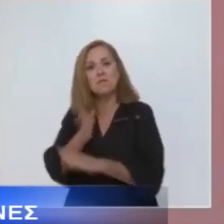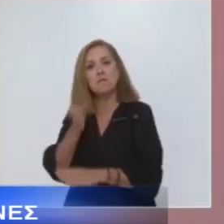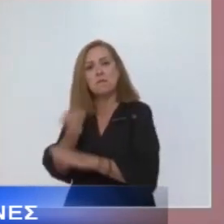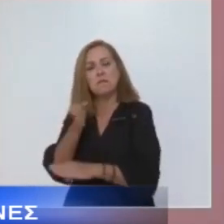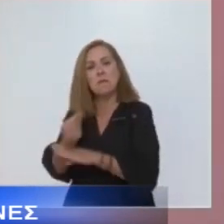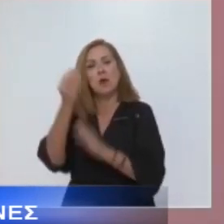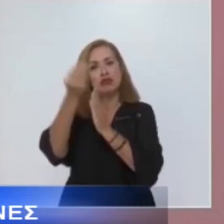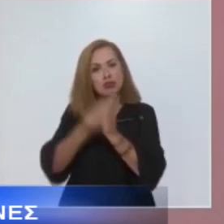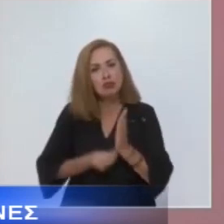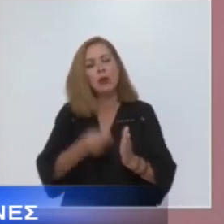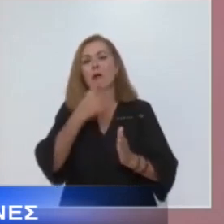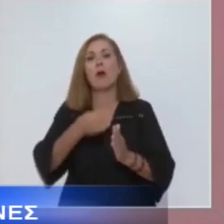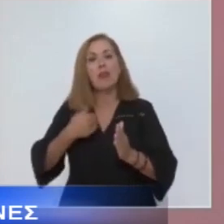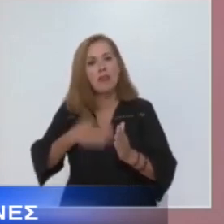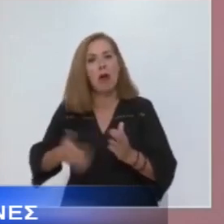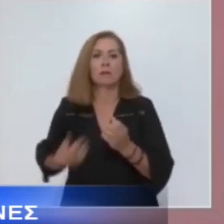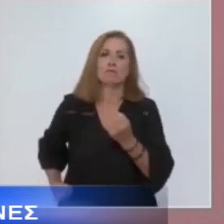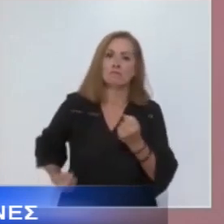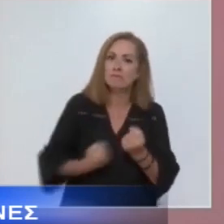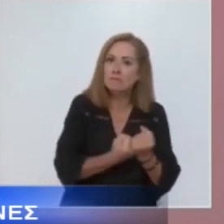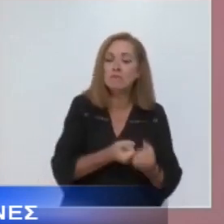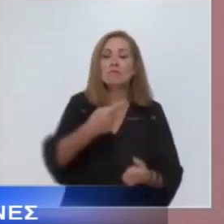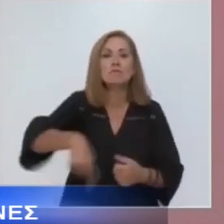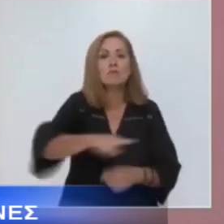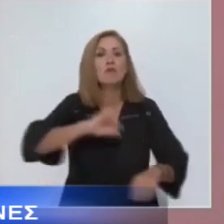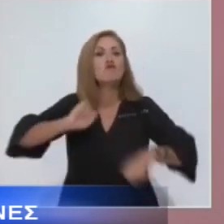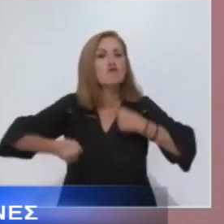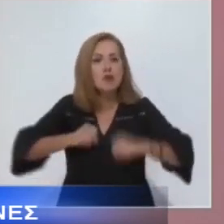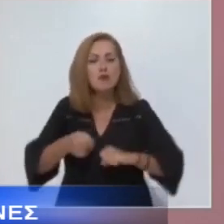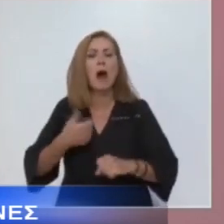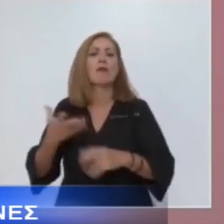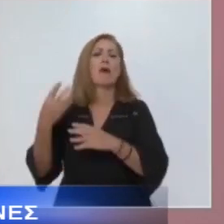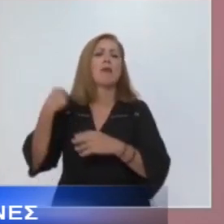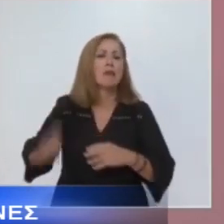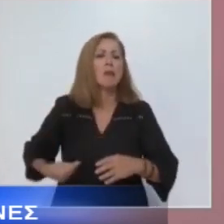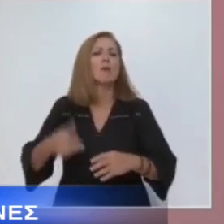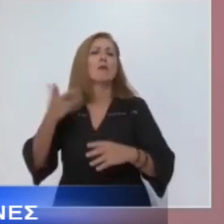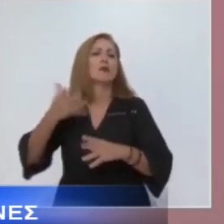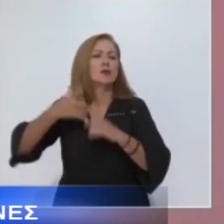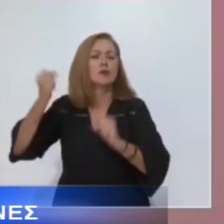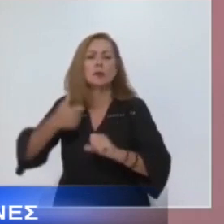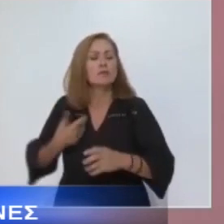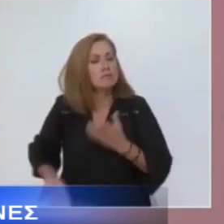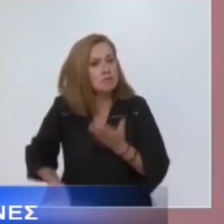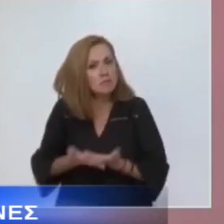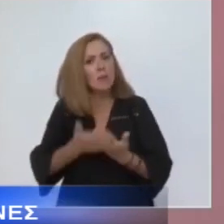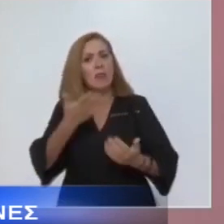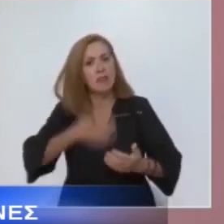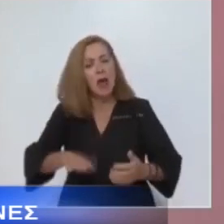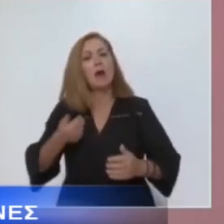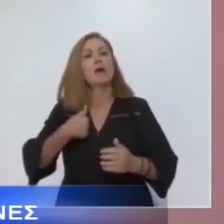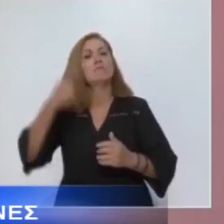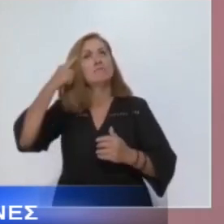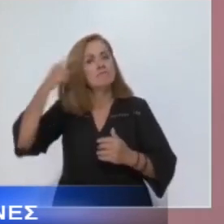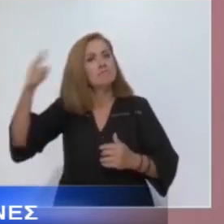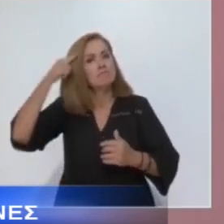μας, να στηρίξουμε την προσπάθεια των πολιτών και των φορέων. Και σήμερα πρέπει να πω ότι ο νους μας βρίσκεται εκεί, στους συμπολίτες μας οι